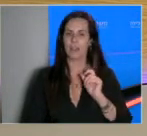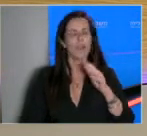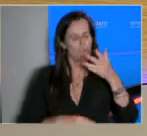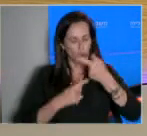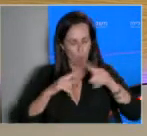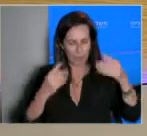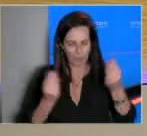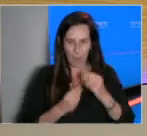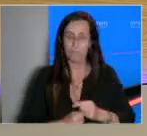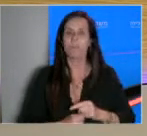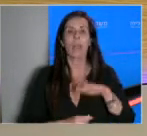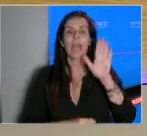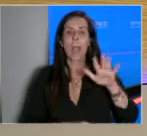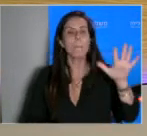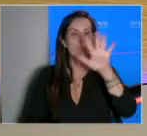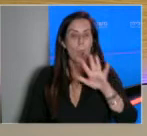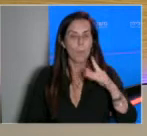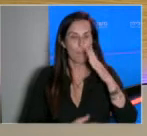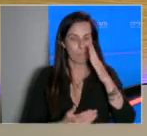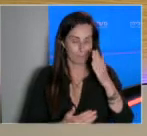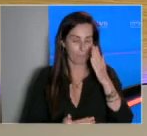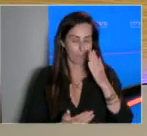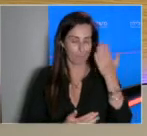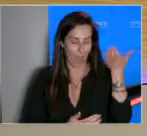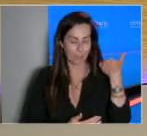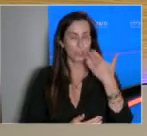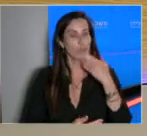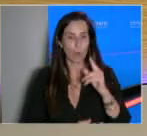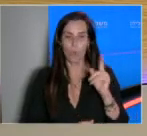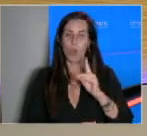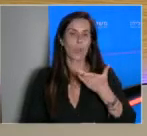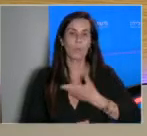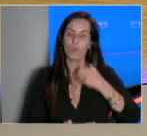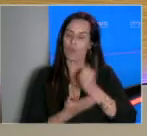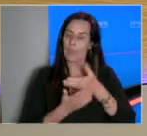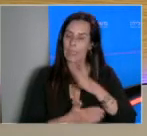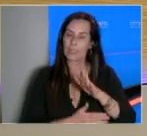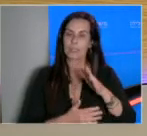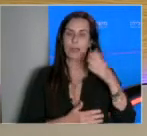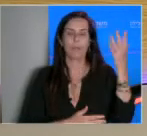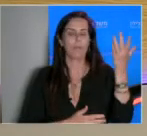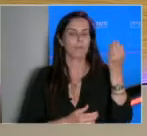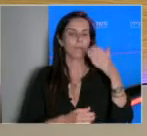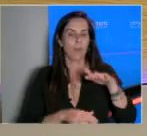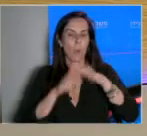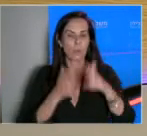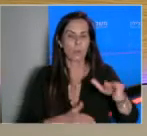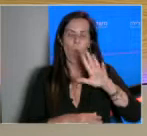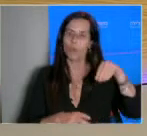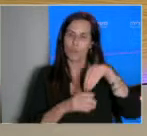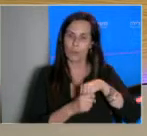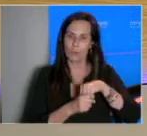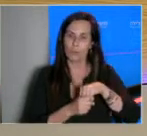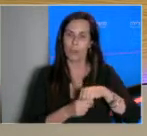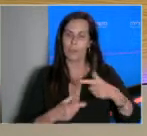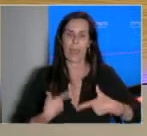ועוד ועוד. גם באירופה של אמצע המאה שעברה, יהודים לא קיבלו אישור להיכנס למוסדות ציבור, או לקחת